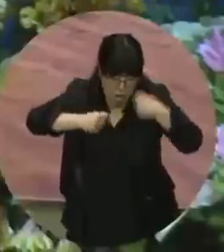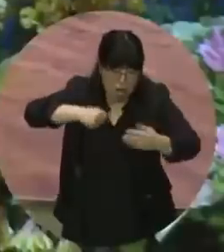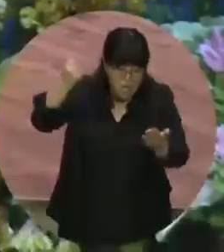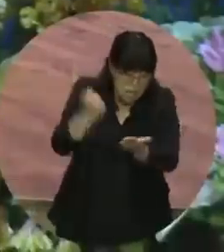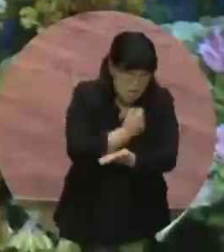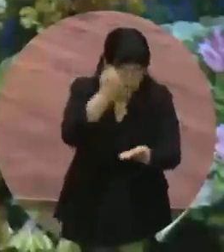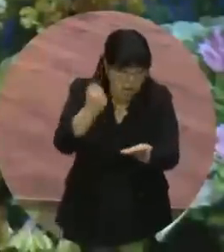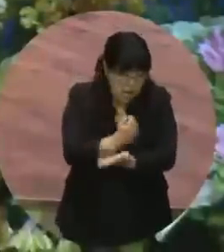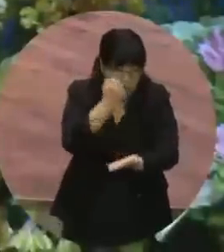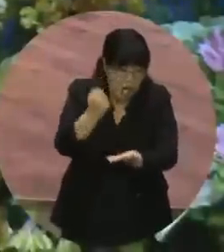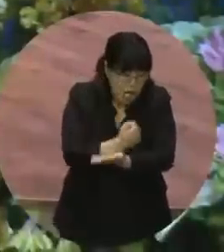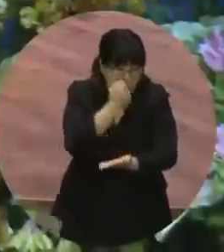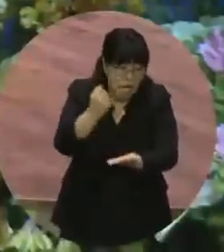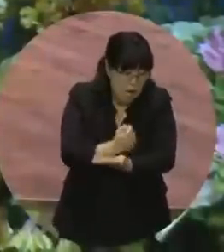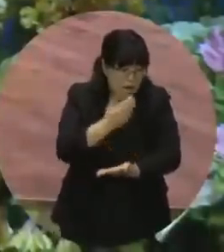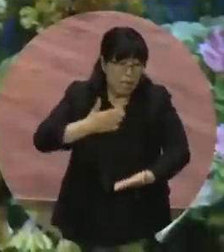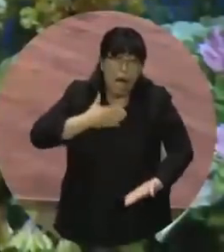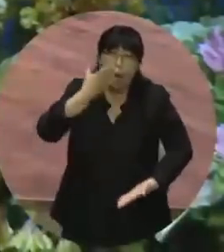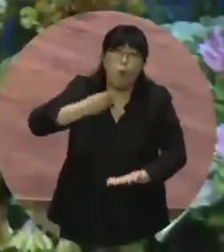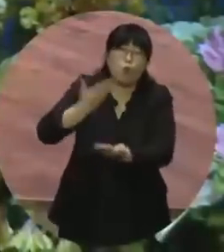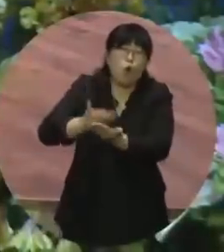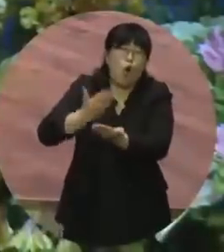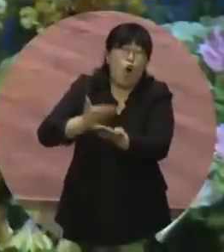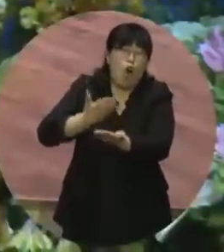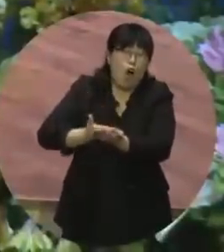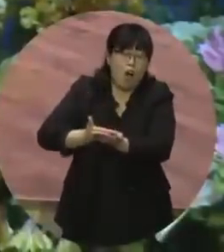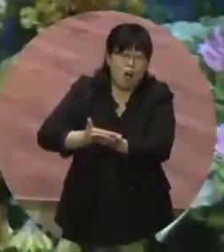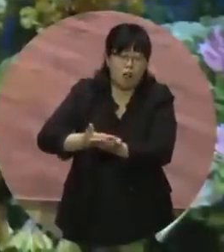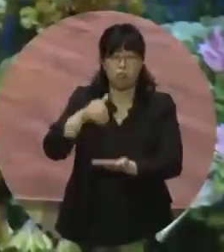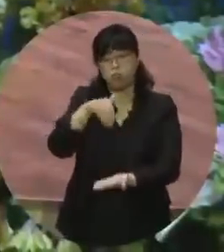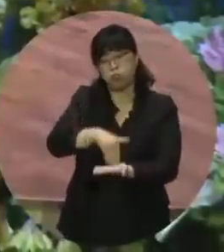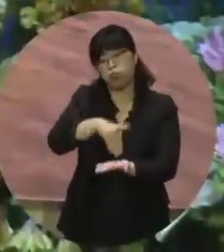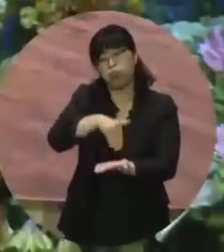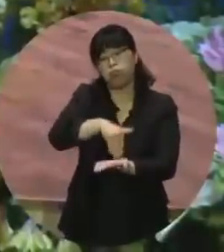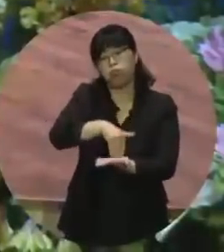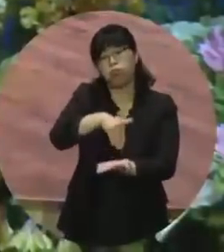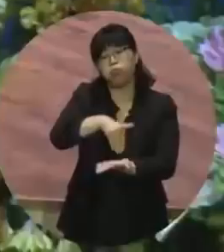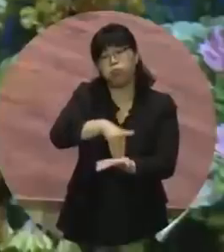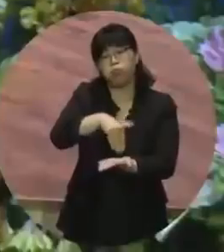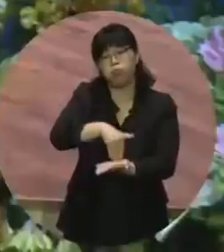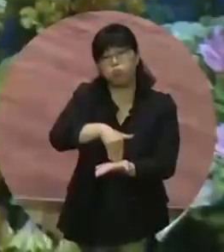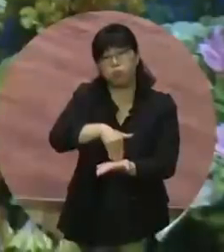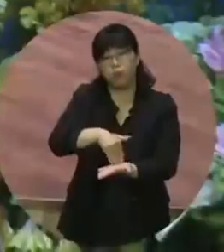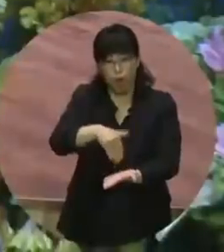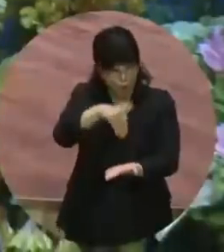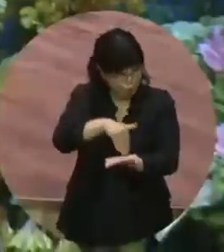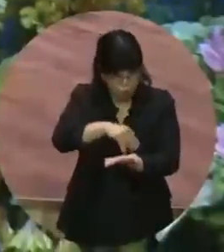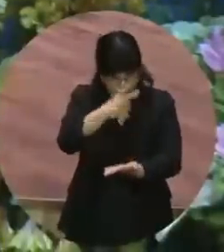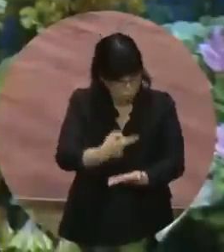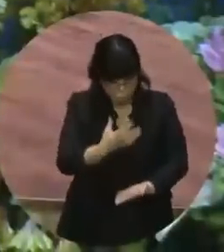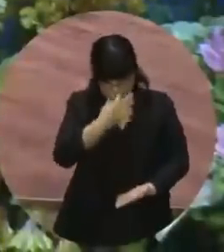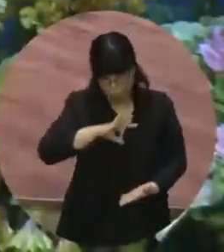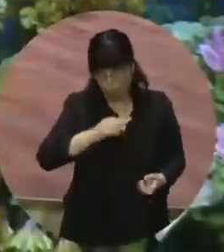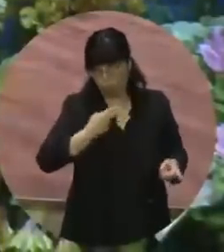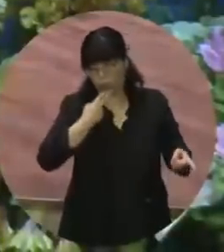하나님의 시간표를 놓치고 나서 아무리 후회해 본들 소용없다 그 말이에요.